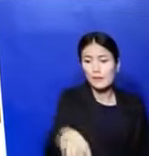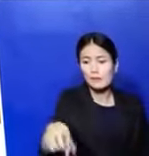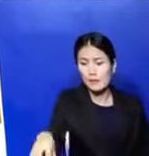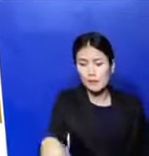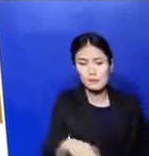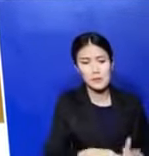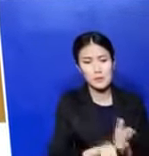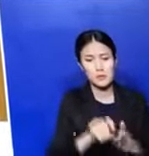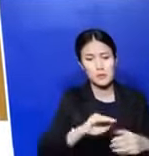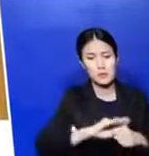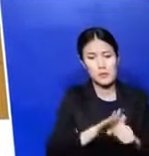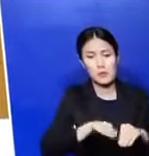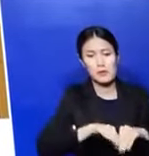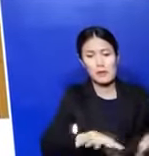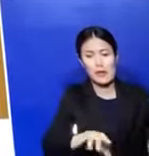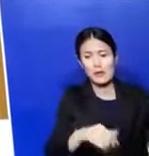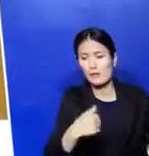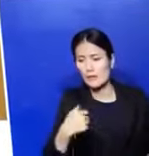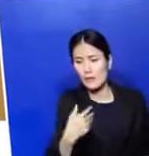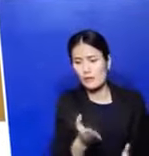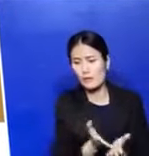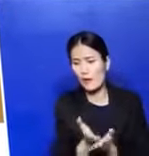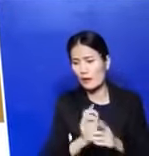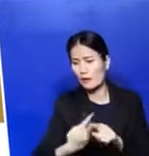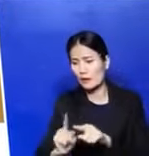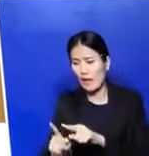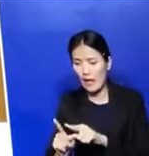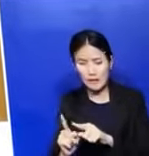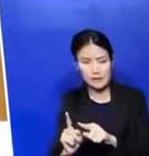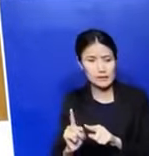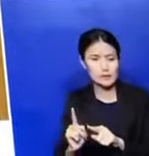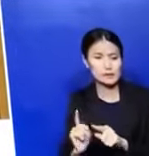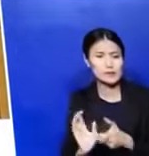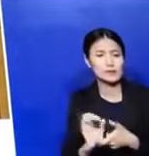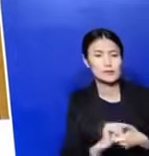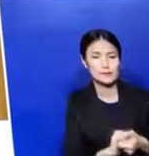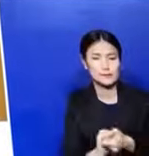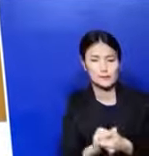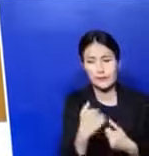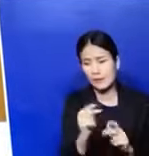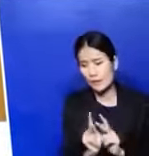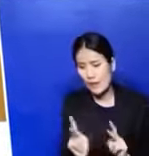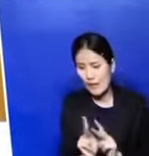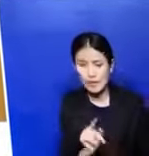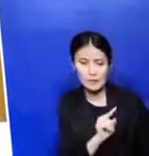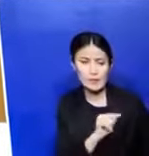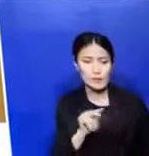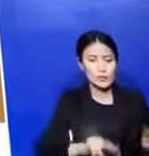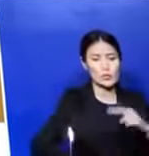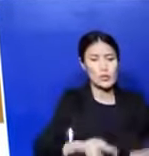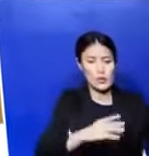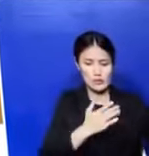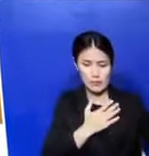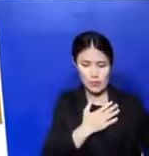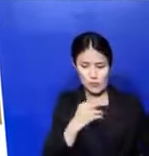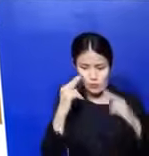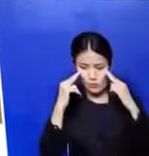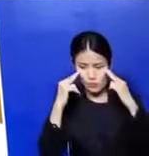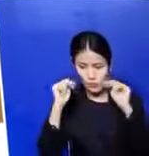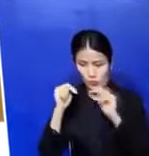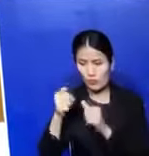ก็มีหลายหน่วยงานที่เกี่ยวข้องนะมีการตั้งคณะกรรมการนะซึ่งกำกับดูแลโดยผมและท่านรองรัฐมนตรีนะครับ